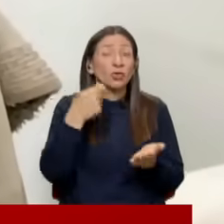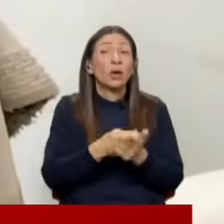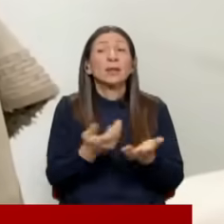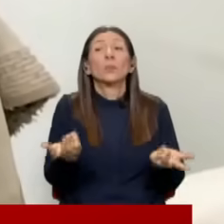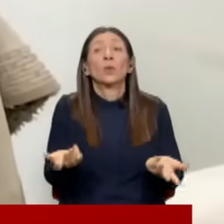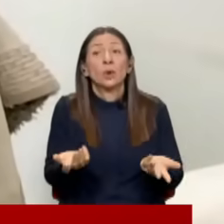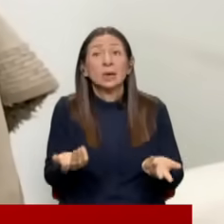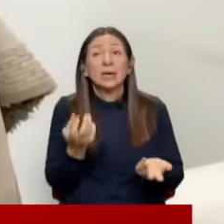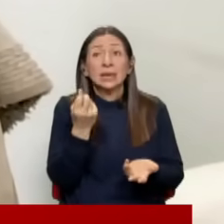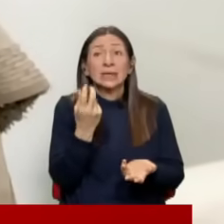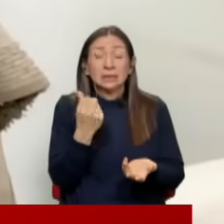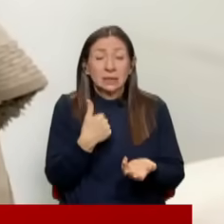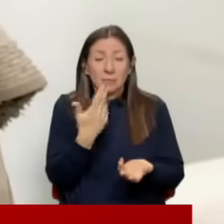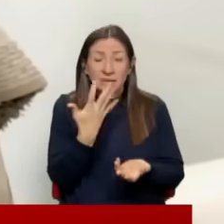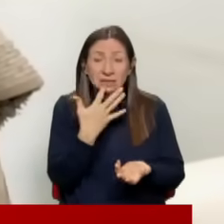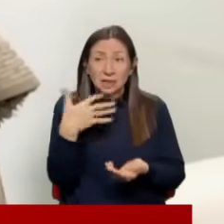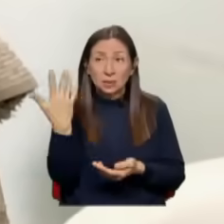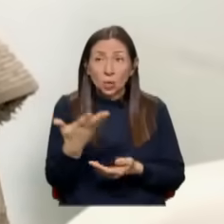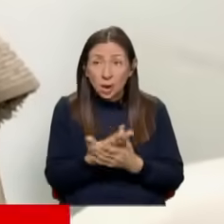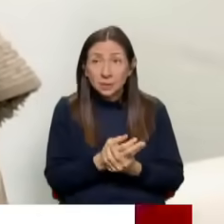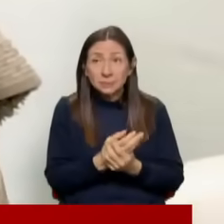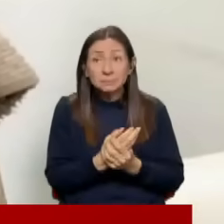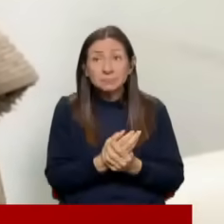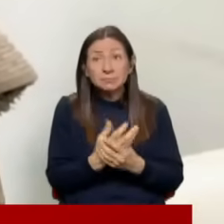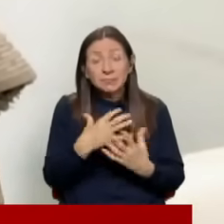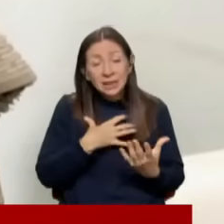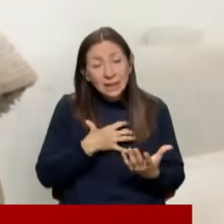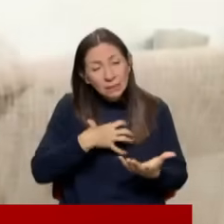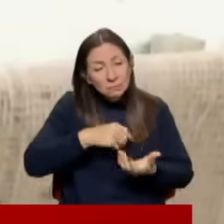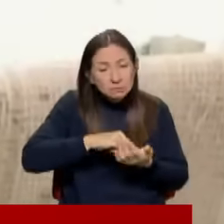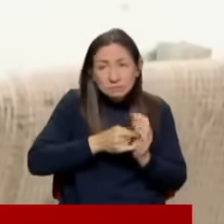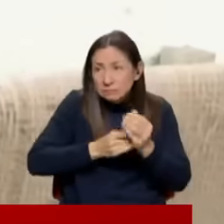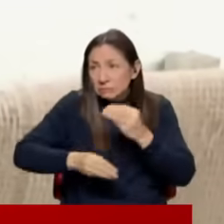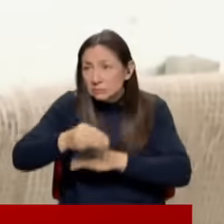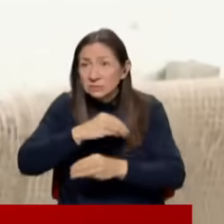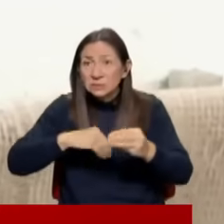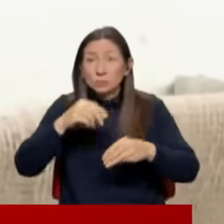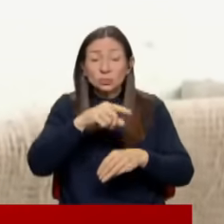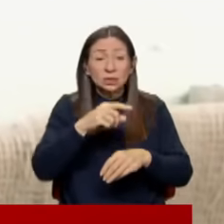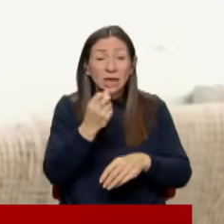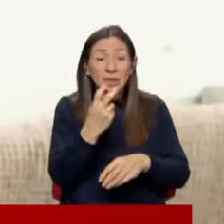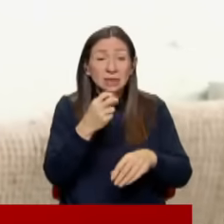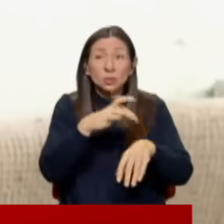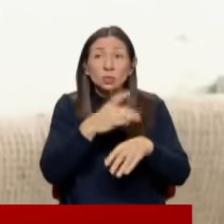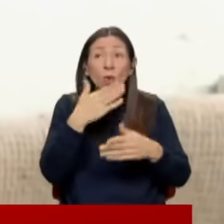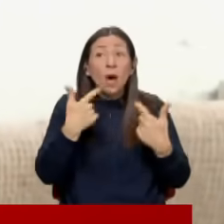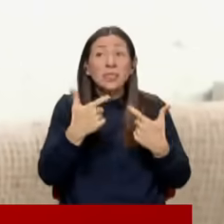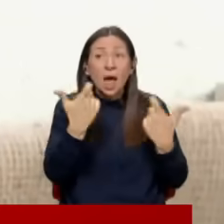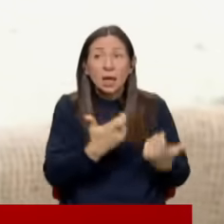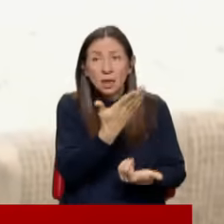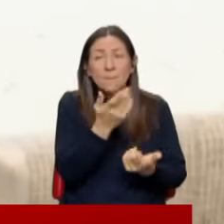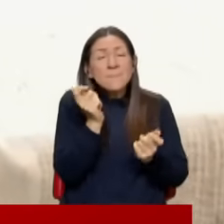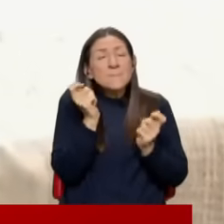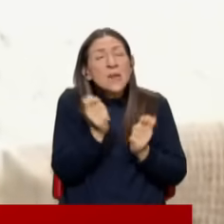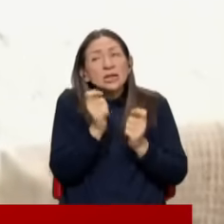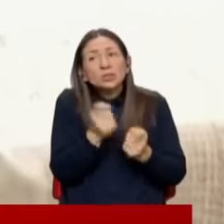ödemiyor onu artık kanser 5 seneden sonra. Ben kendi imkanımla burada onkoloji doktoru yok Hatay'da.